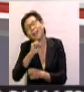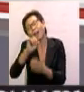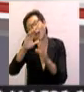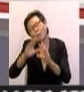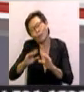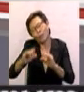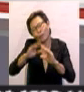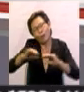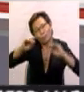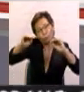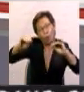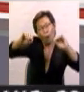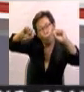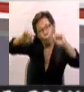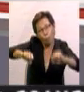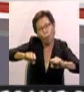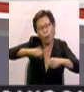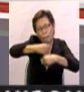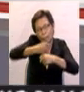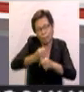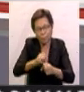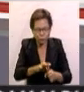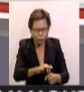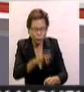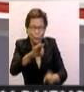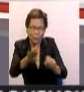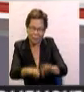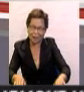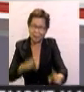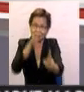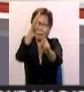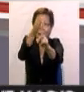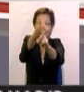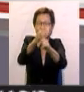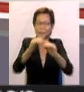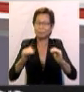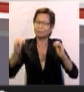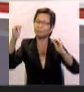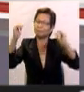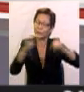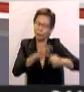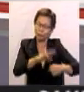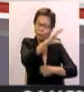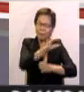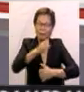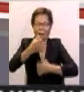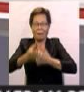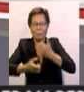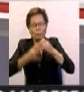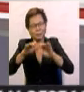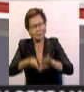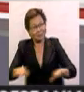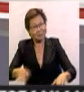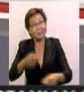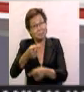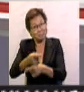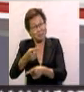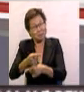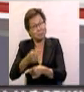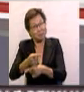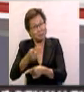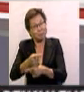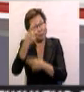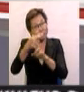kelembutan dan pengajaran yang mampu membentuk jiwa kanak-kanak ke arah keseimbangan rohani dan emosi mereka. Betul, Andy.